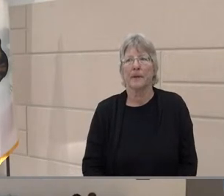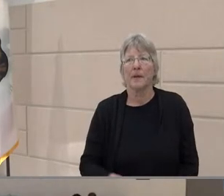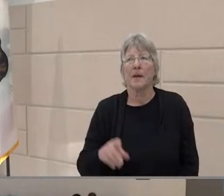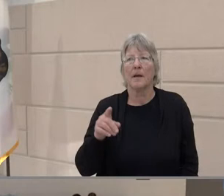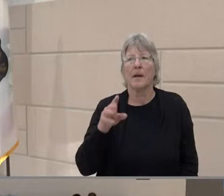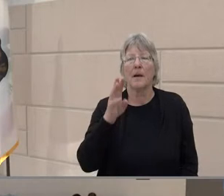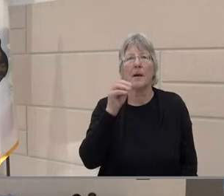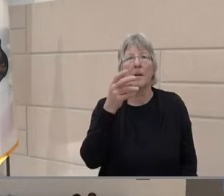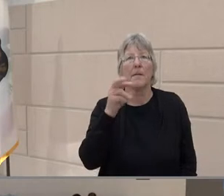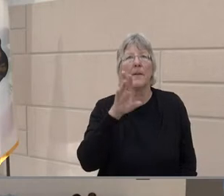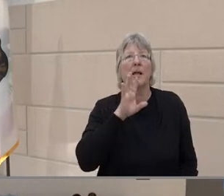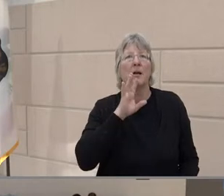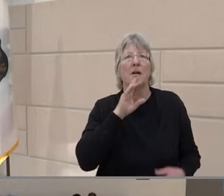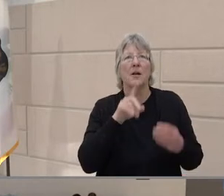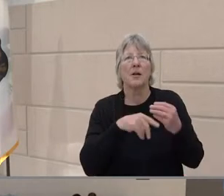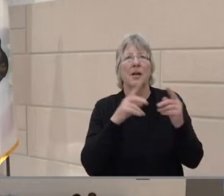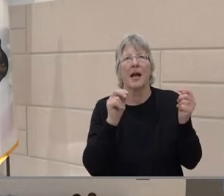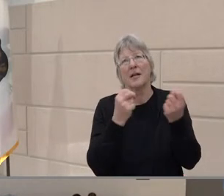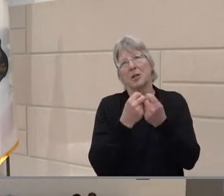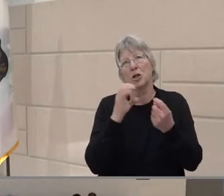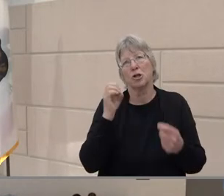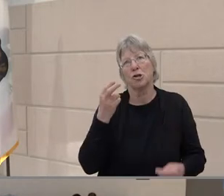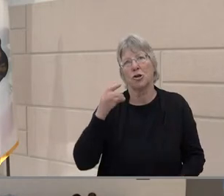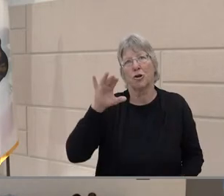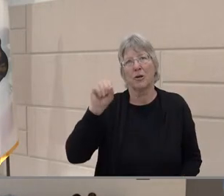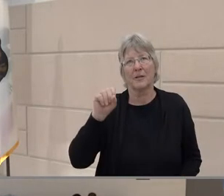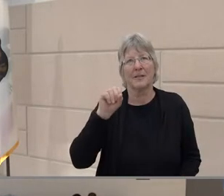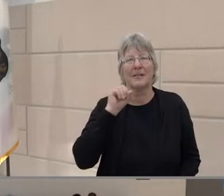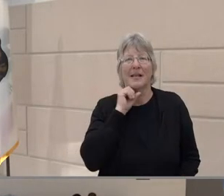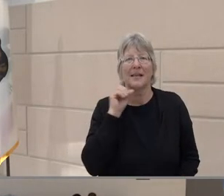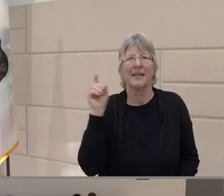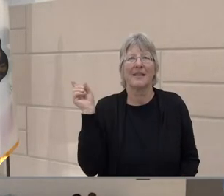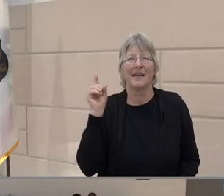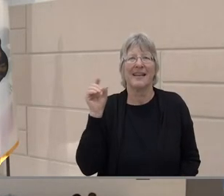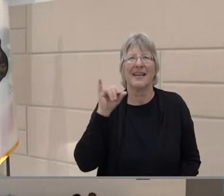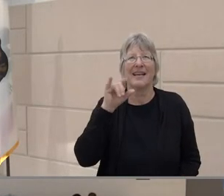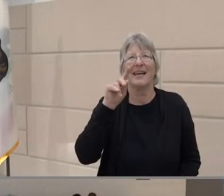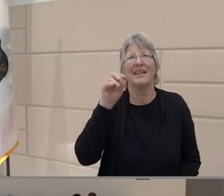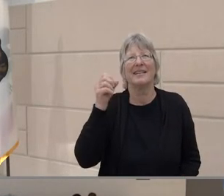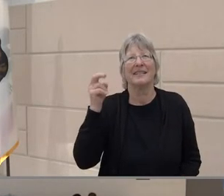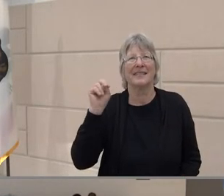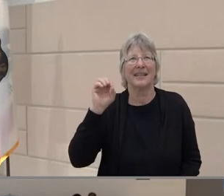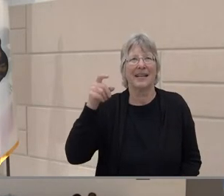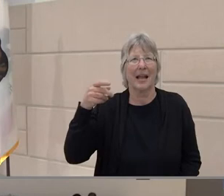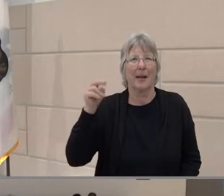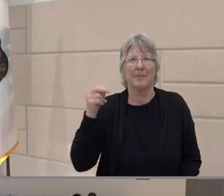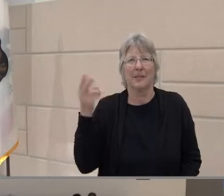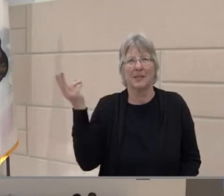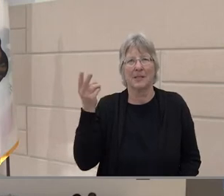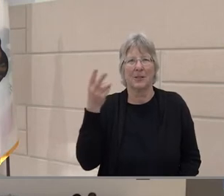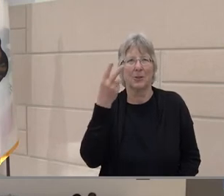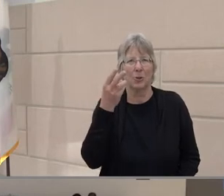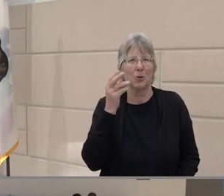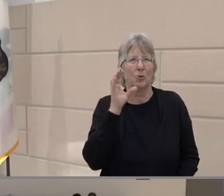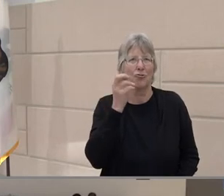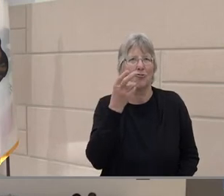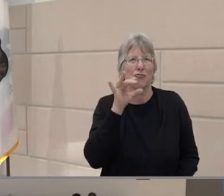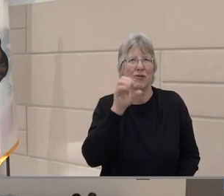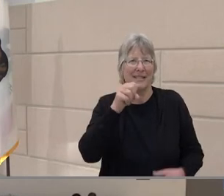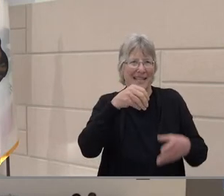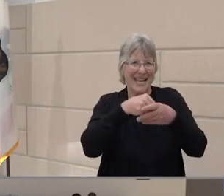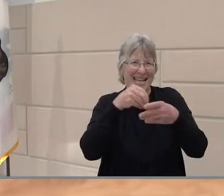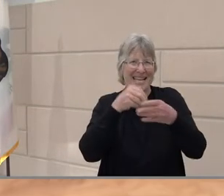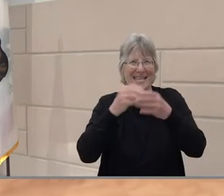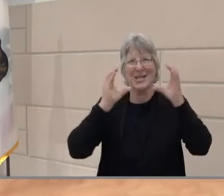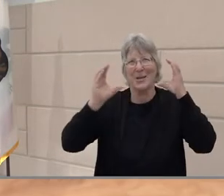នៅពេលលោក Miller បានសេចក្តីសម្ដៅទៅលោក Chris F. Kusu ហើយនិងលោក Chris Edson ហ្នឹងគឺលោក Chris ទាំ